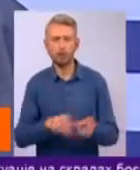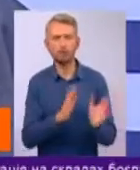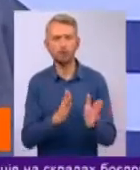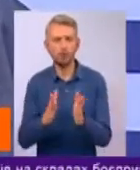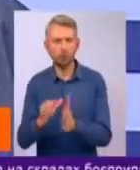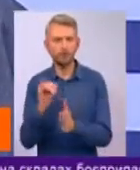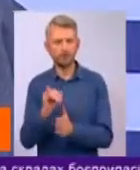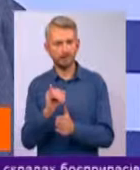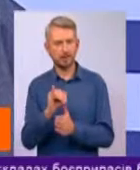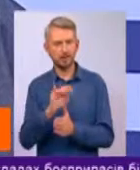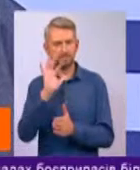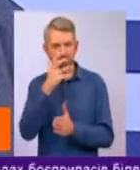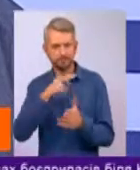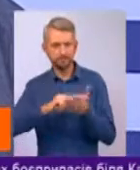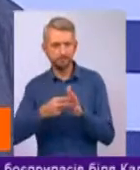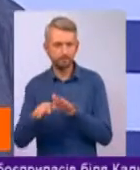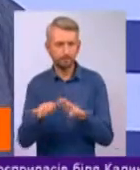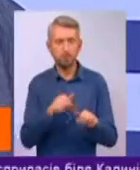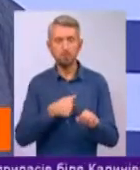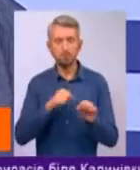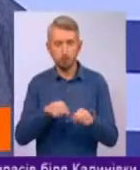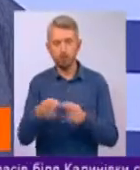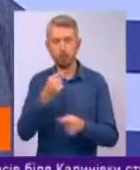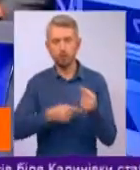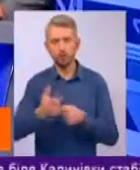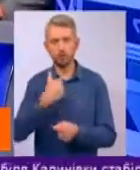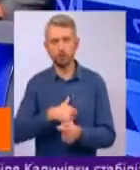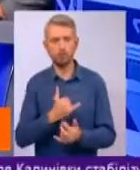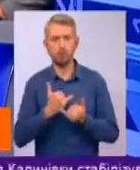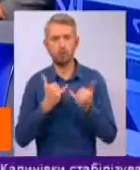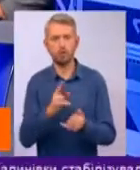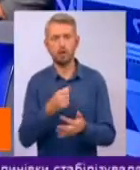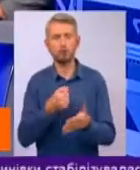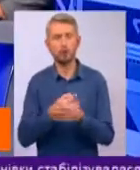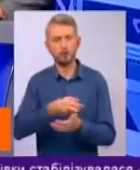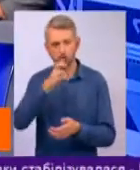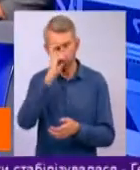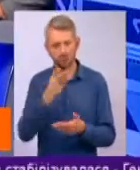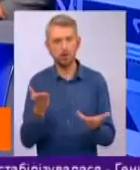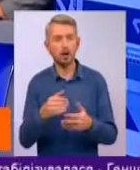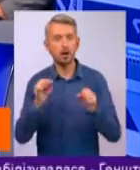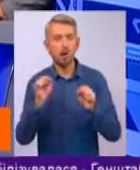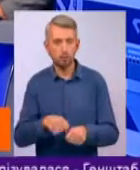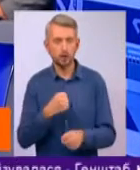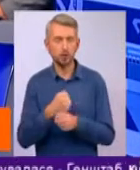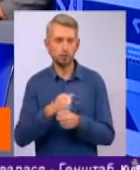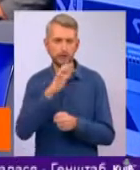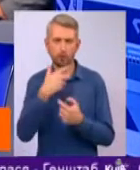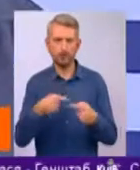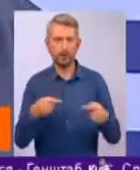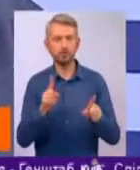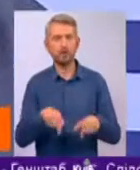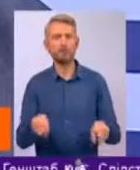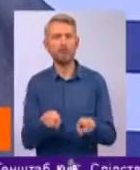і конструктивізм ми можемо повернути собі повагу як до держави, яка здатна все ж таки робити серйозні речі, навіть от в